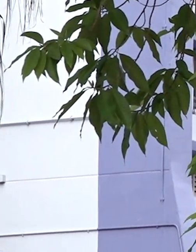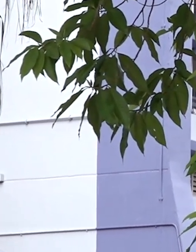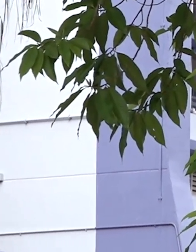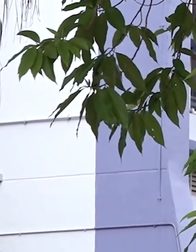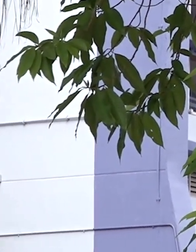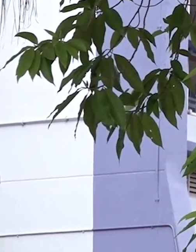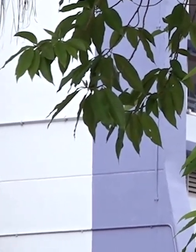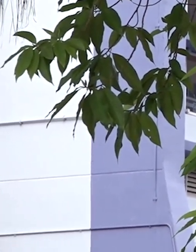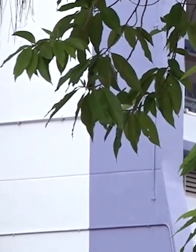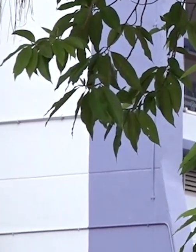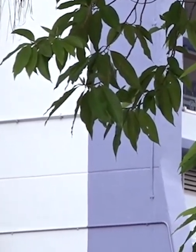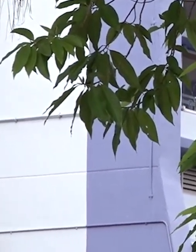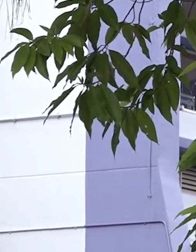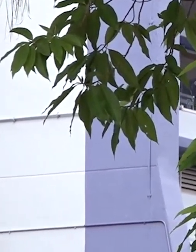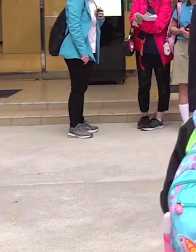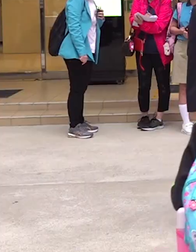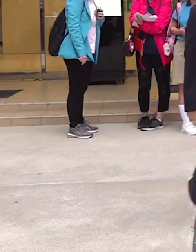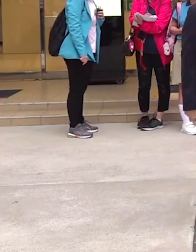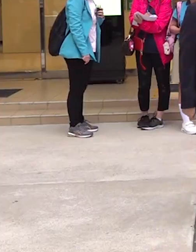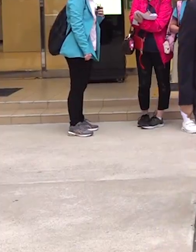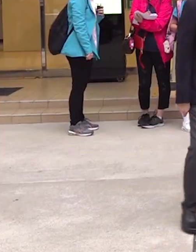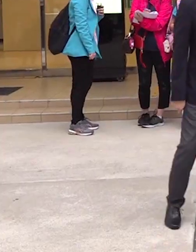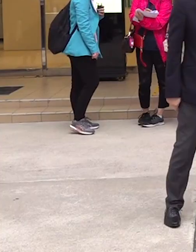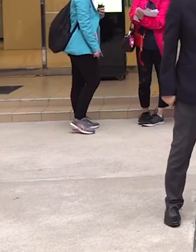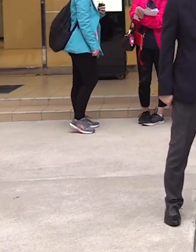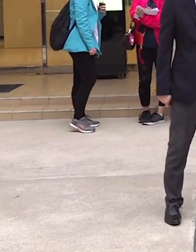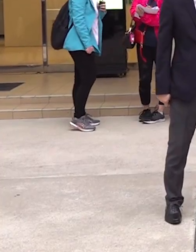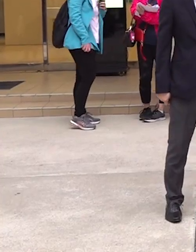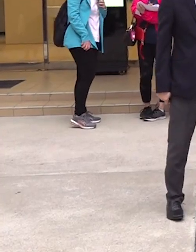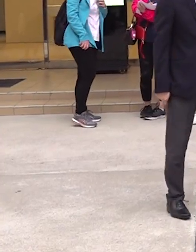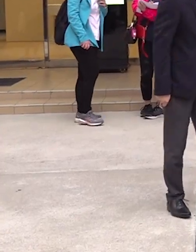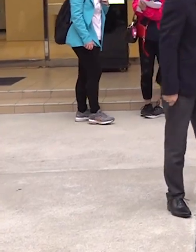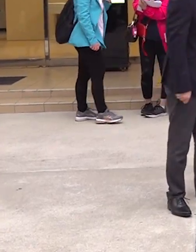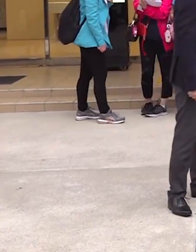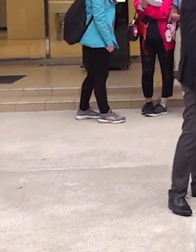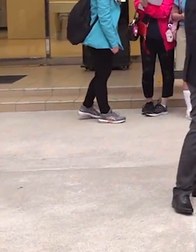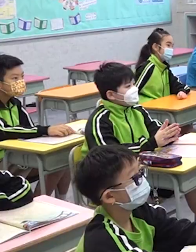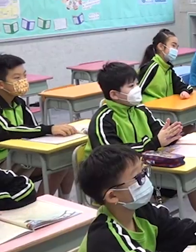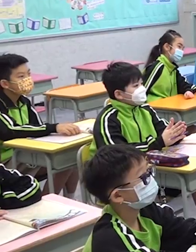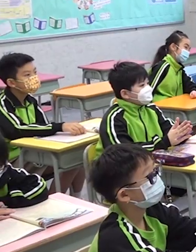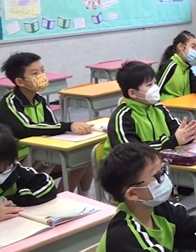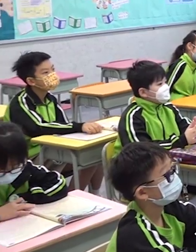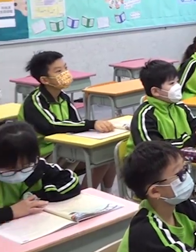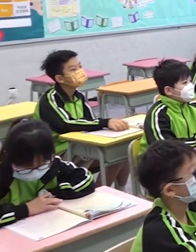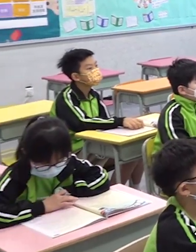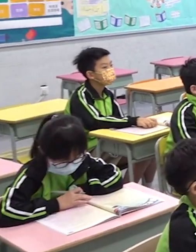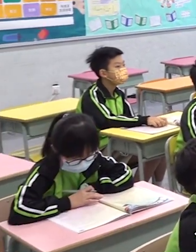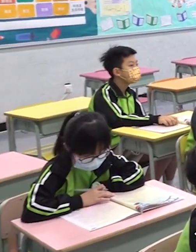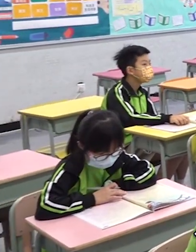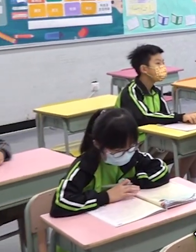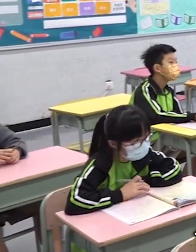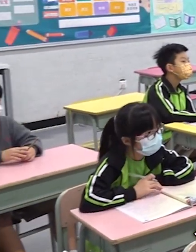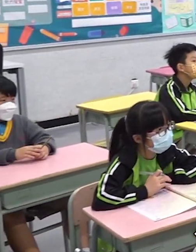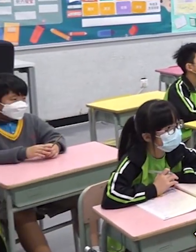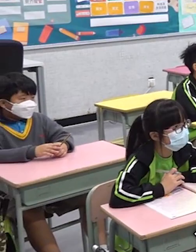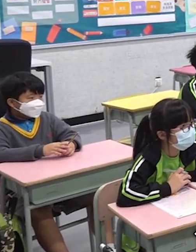咗8宗呢、這個陽性嘅情報係由學校嗰度嚟嘅啦。咁包括咗7個學